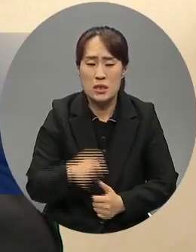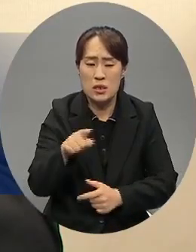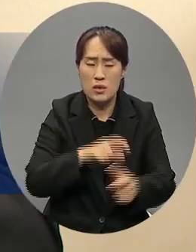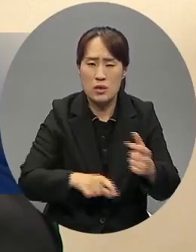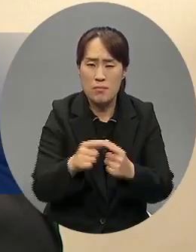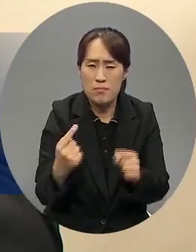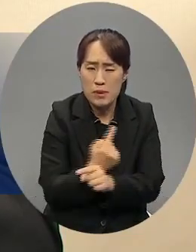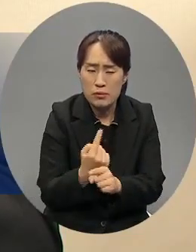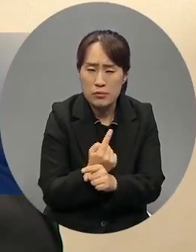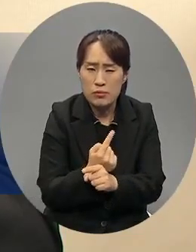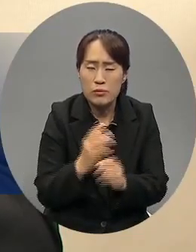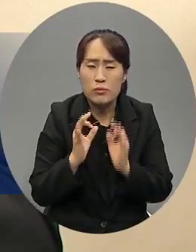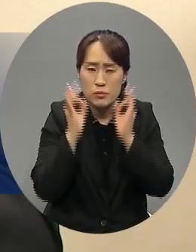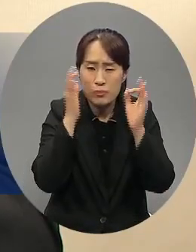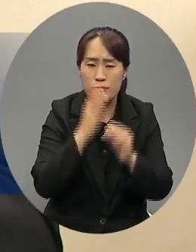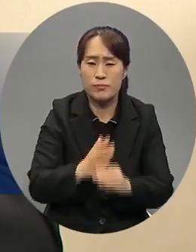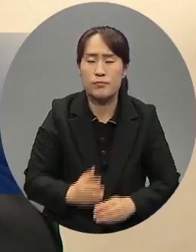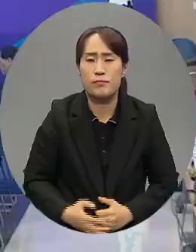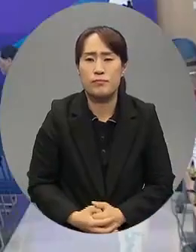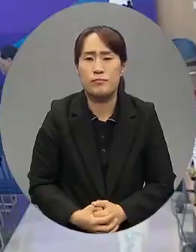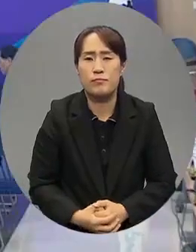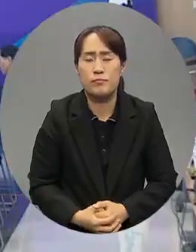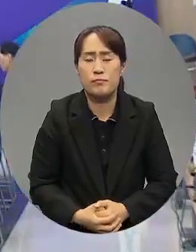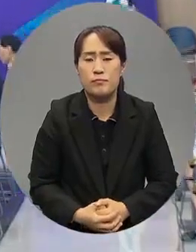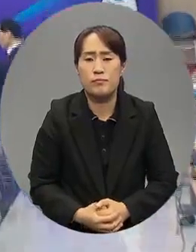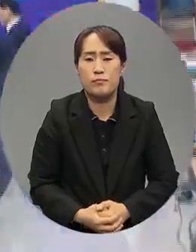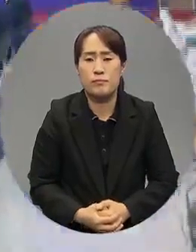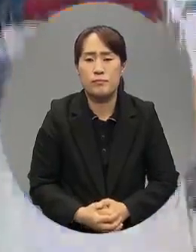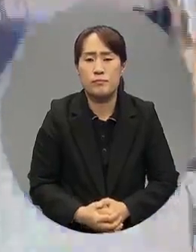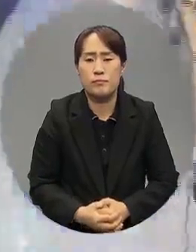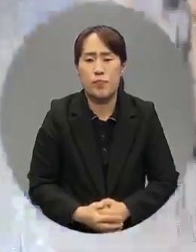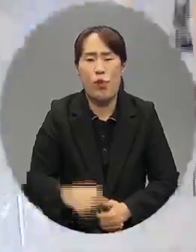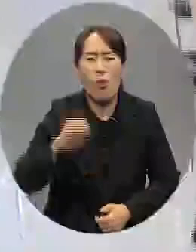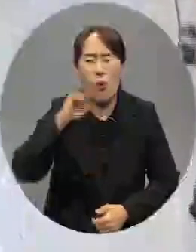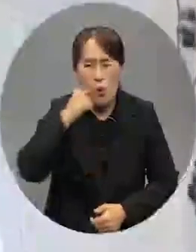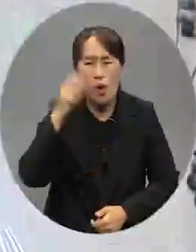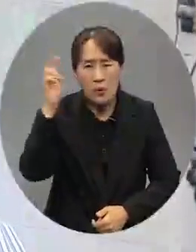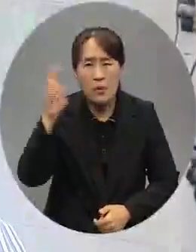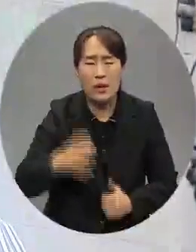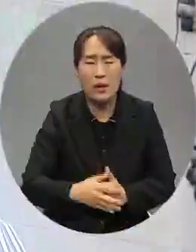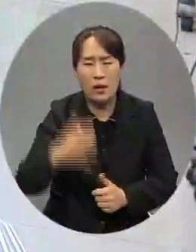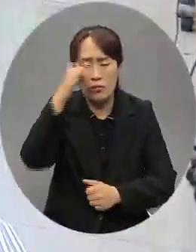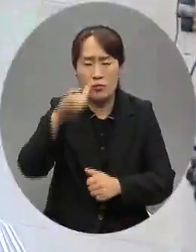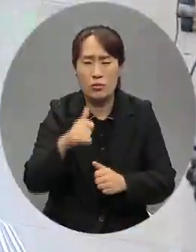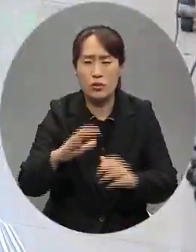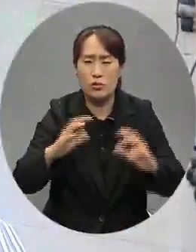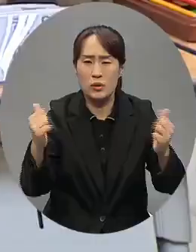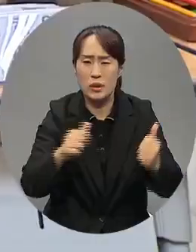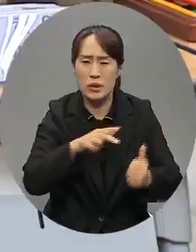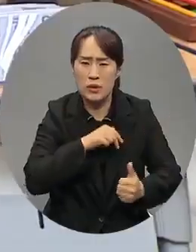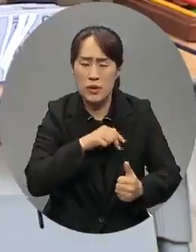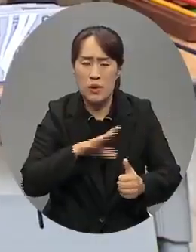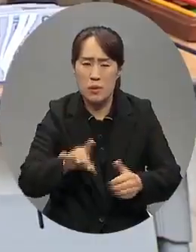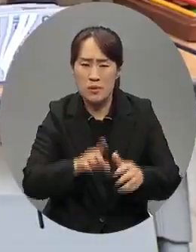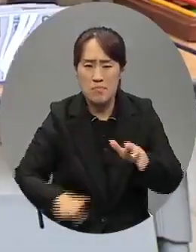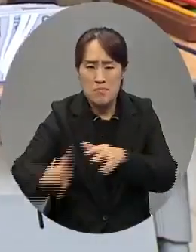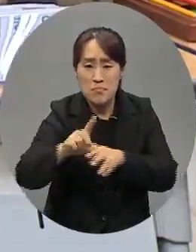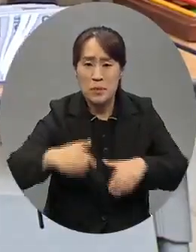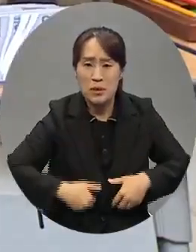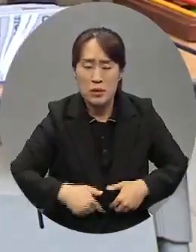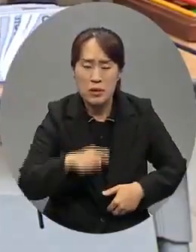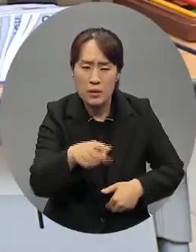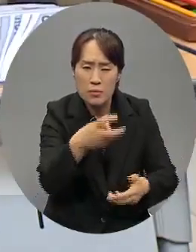좀 보완하는 작업을 지금 하고 있다고 보시면 될 것 같아요. 쉬운 건 아닙니다. 충북 국회의원들이 앞장서야 하는데